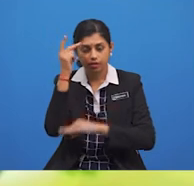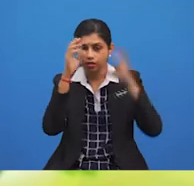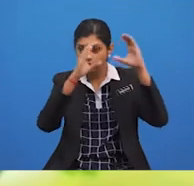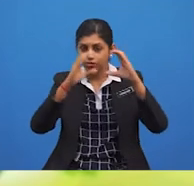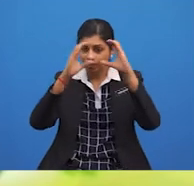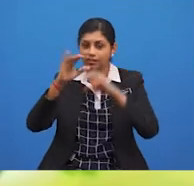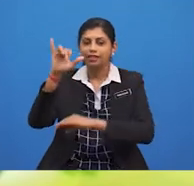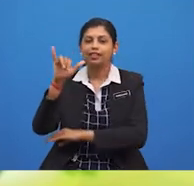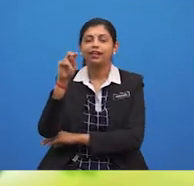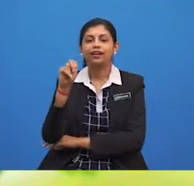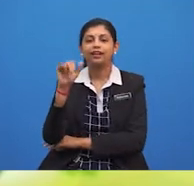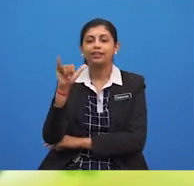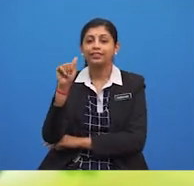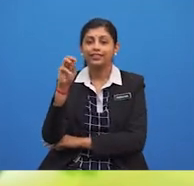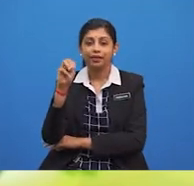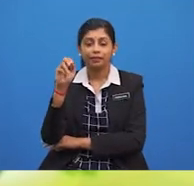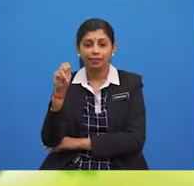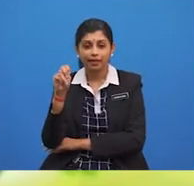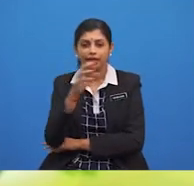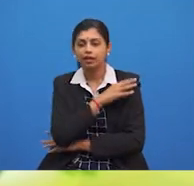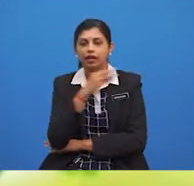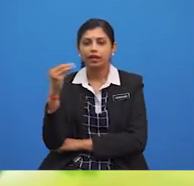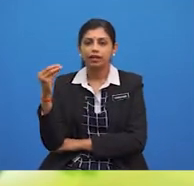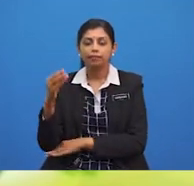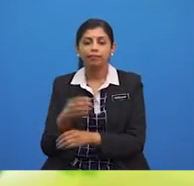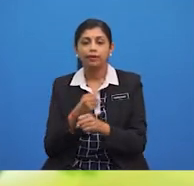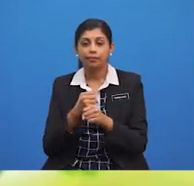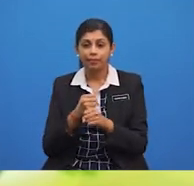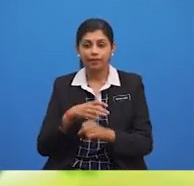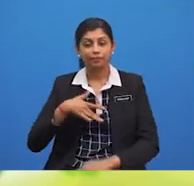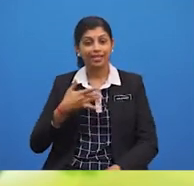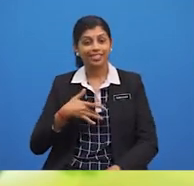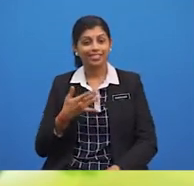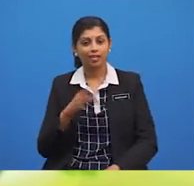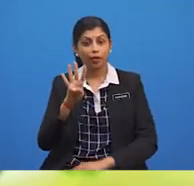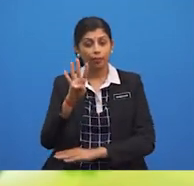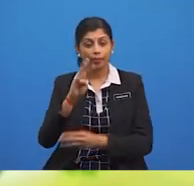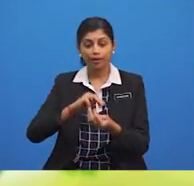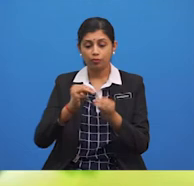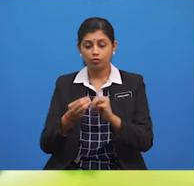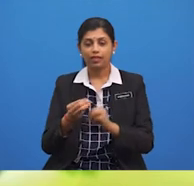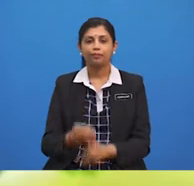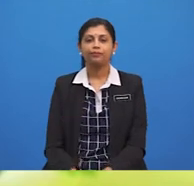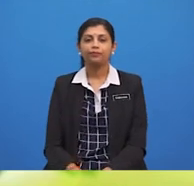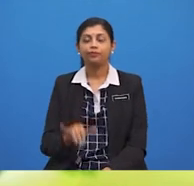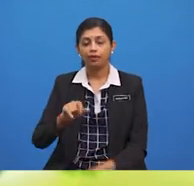cuaca yang nyaman dan dapat merasa empat musim yang berbeza.